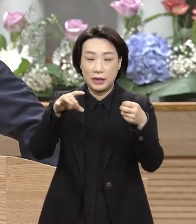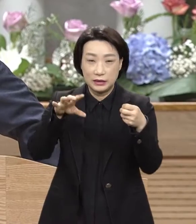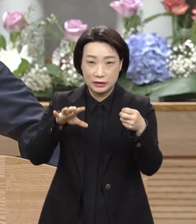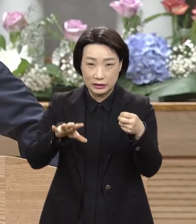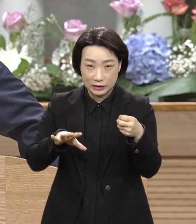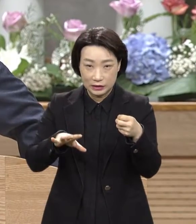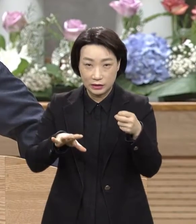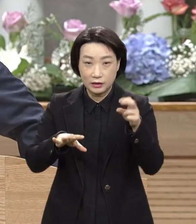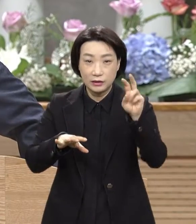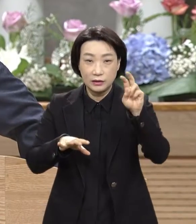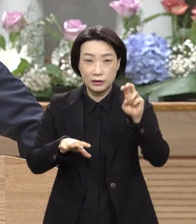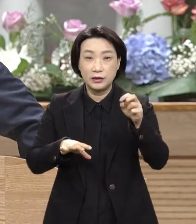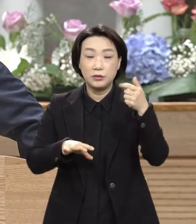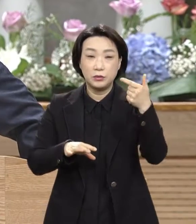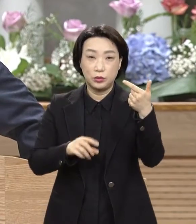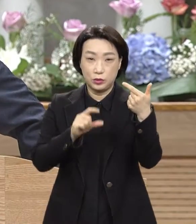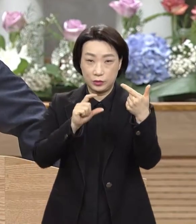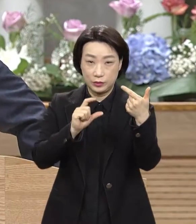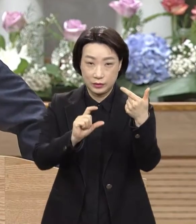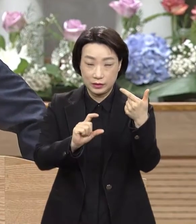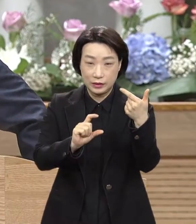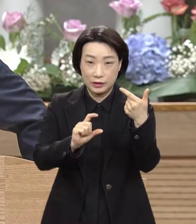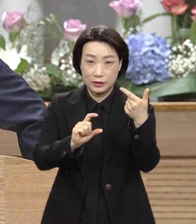마태복음 26장